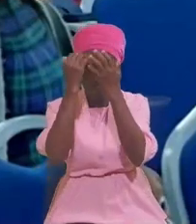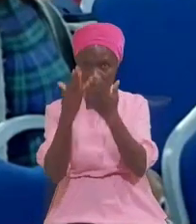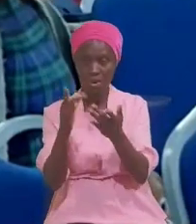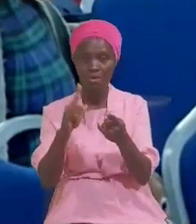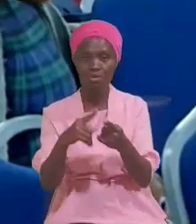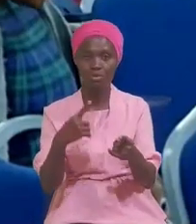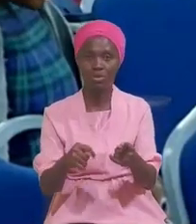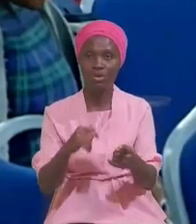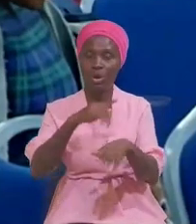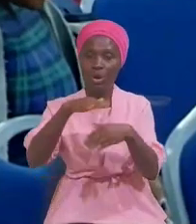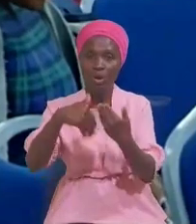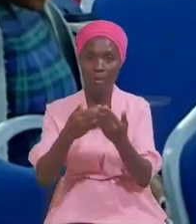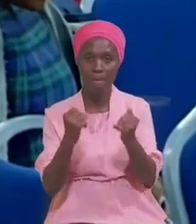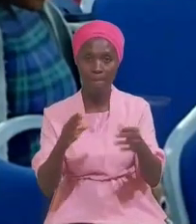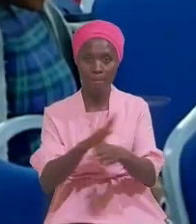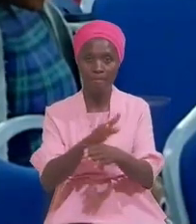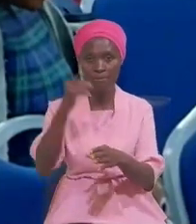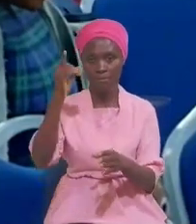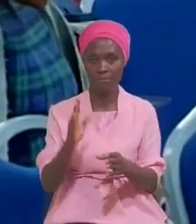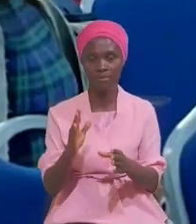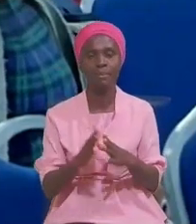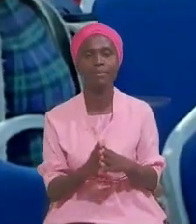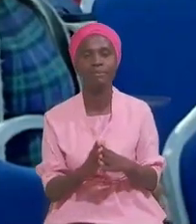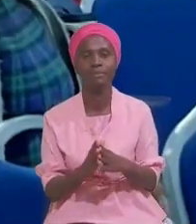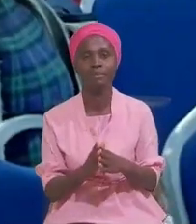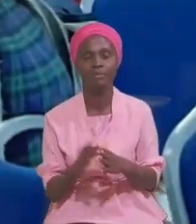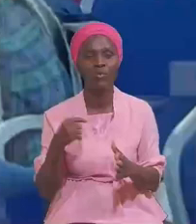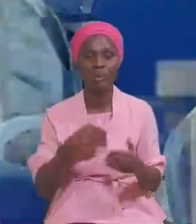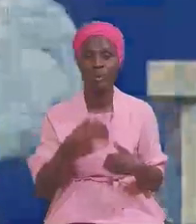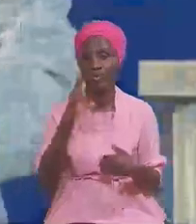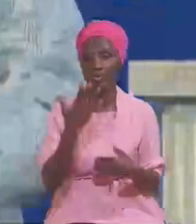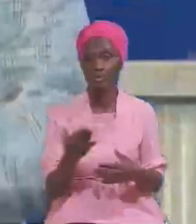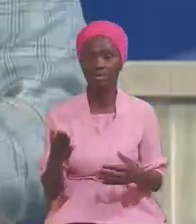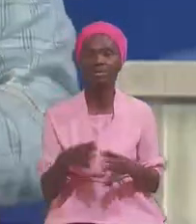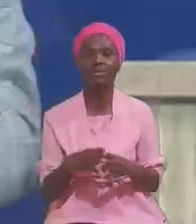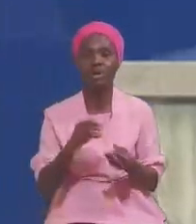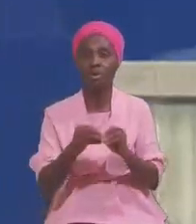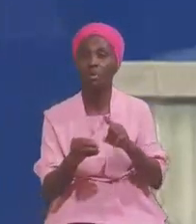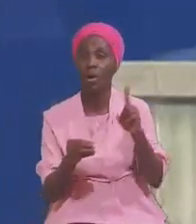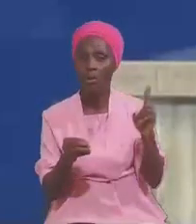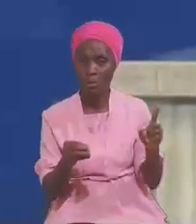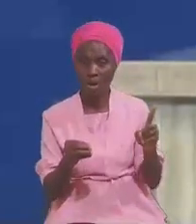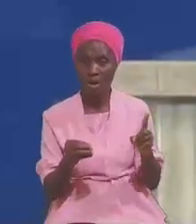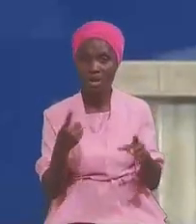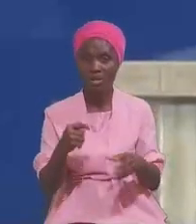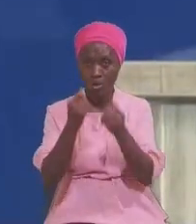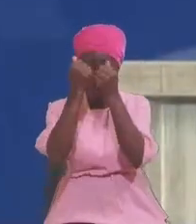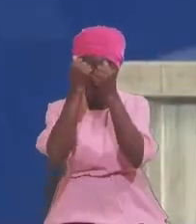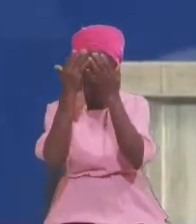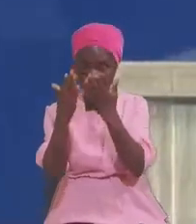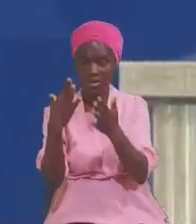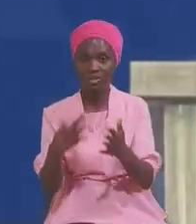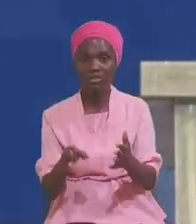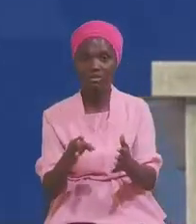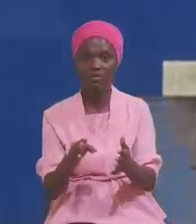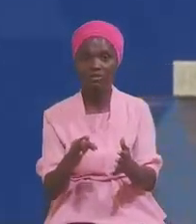l'omnipotent. Nous allons voir trois points d'habitude. C'est le miracle